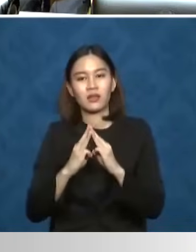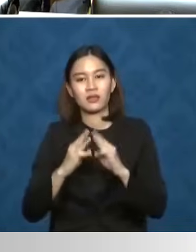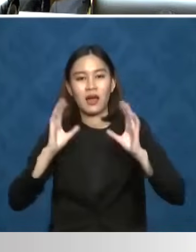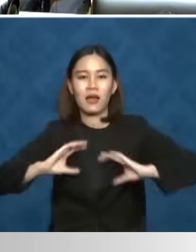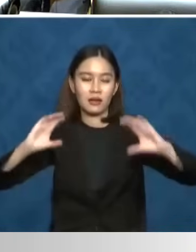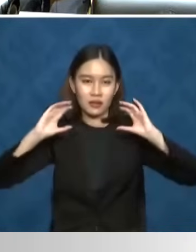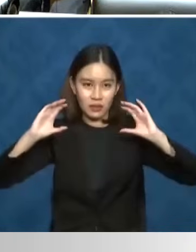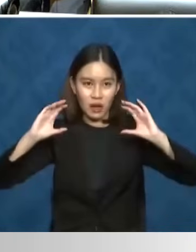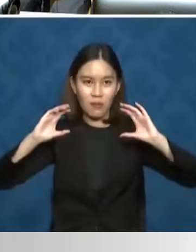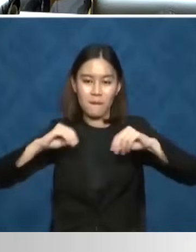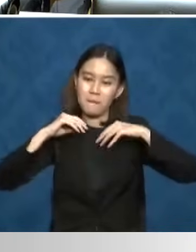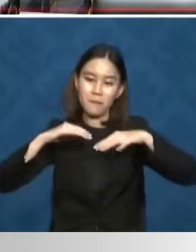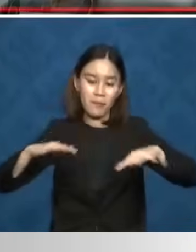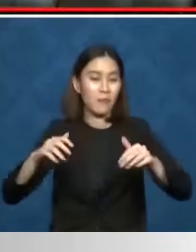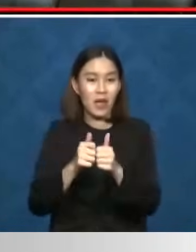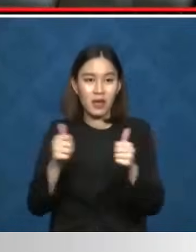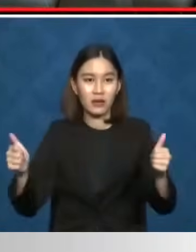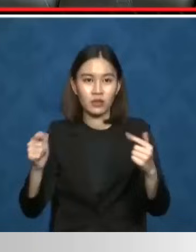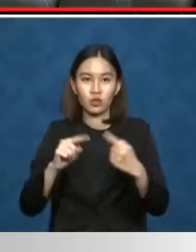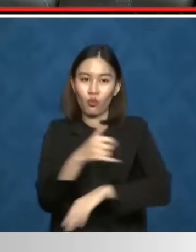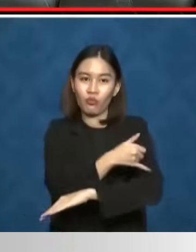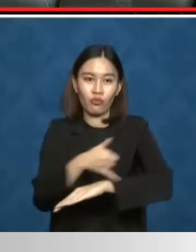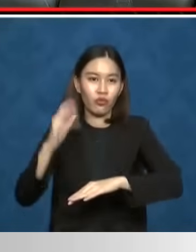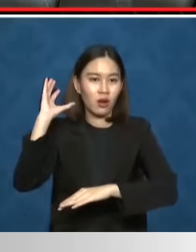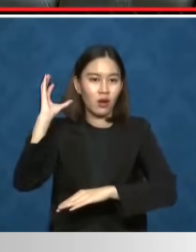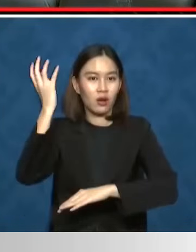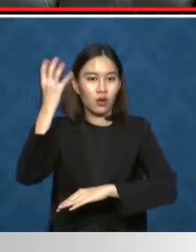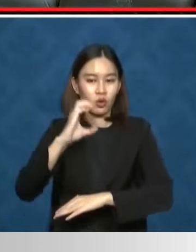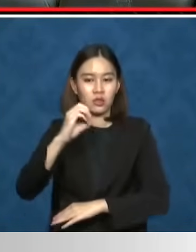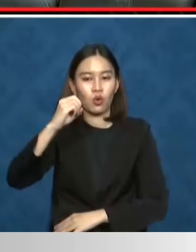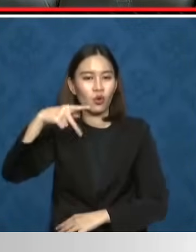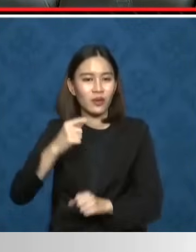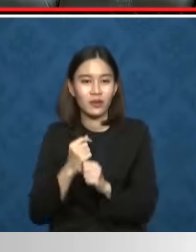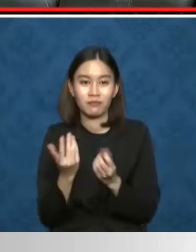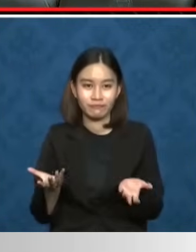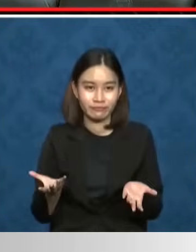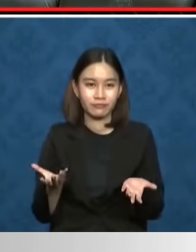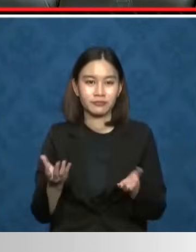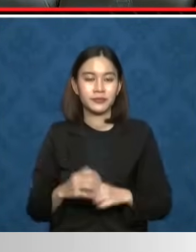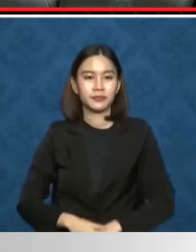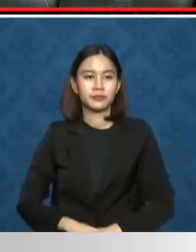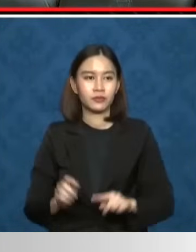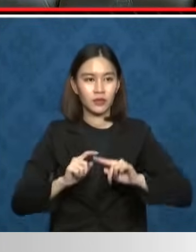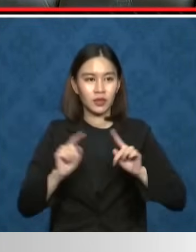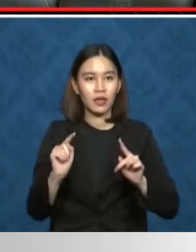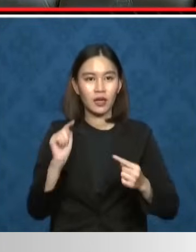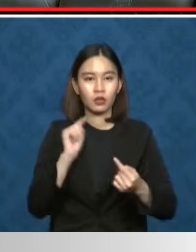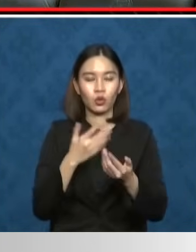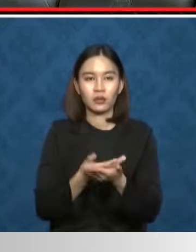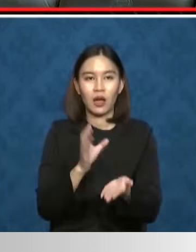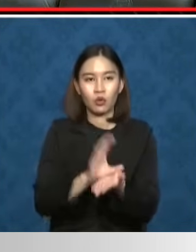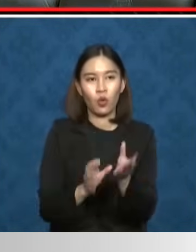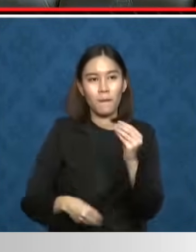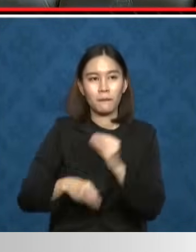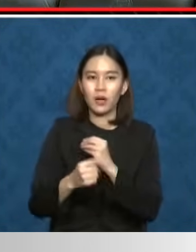าลได้ไปพูดไว้ใหญ่โตบนเวทีโลกอย่างเวทีCOPได้อย่างไรครับอย่างไรก็ตามครับการเพิ่มงบประมาณอย่